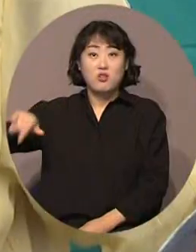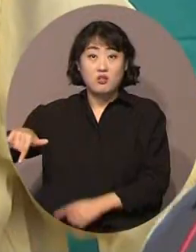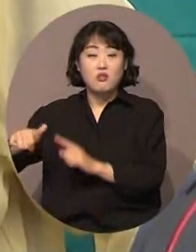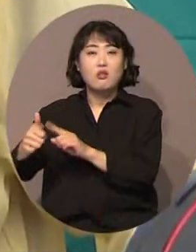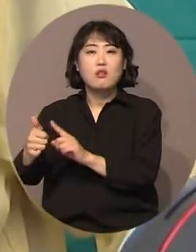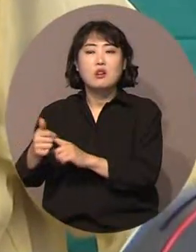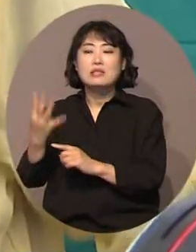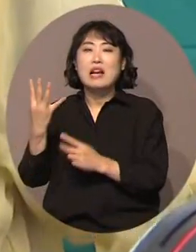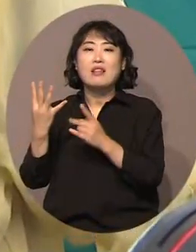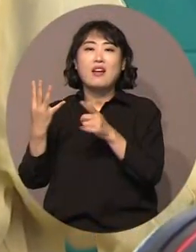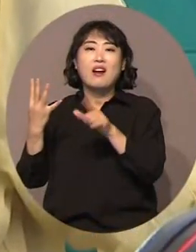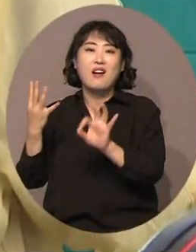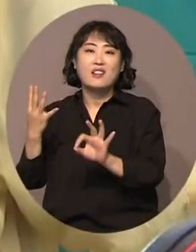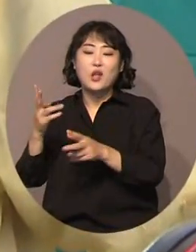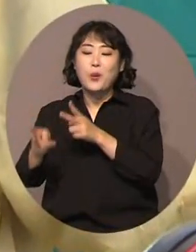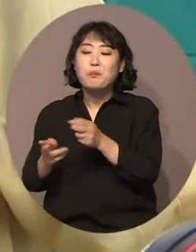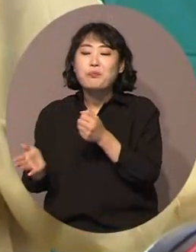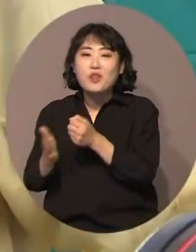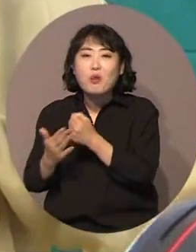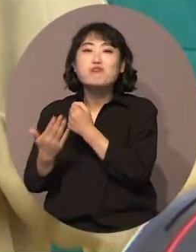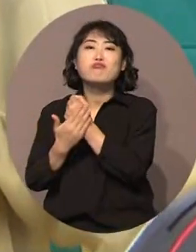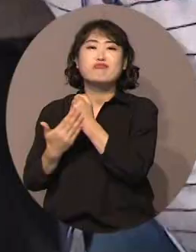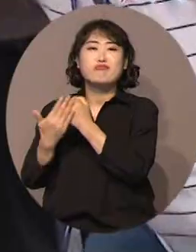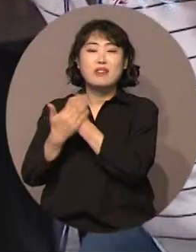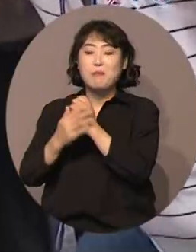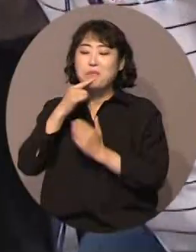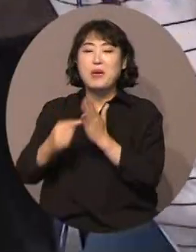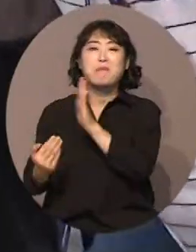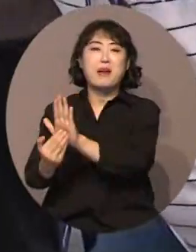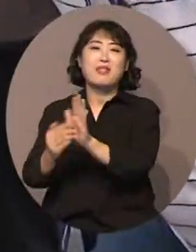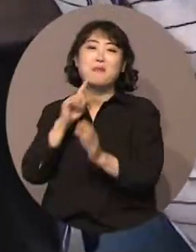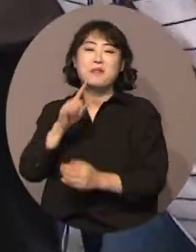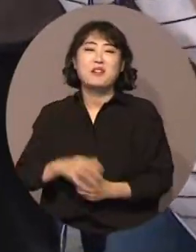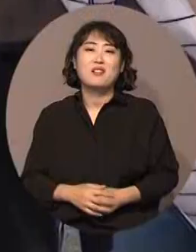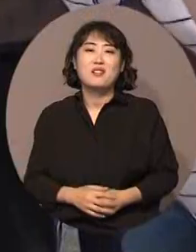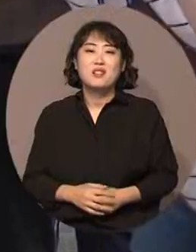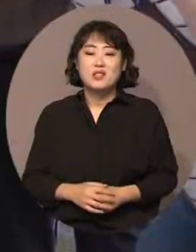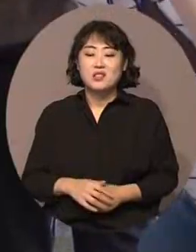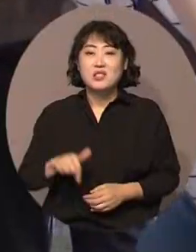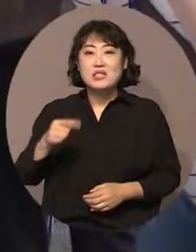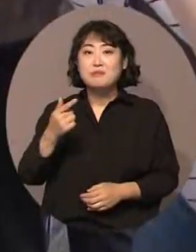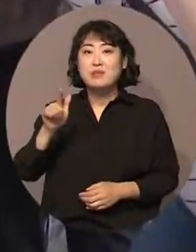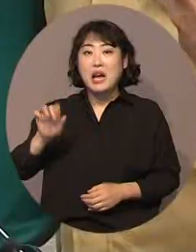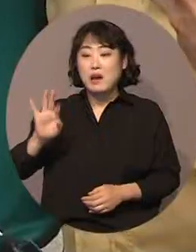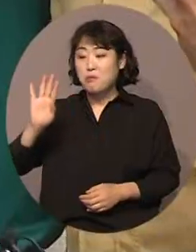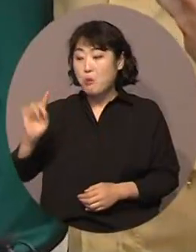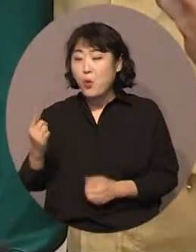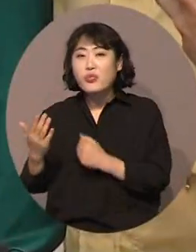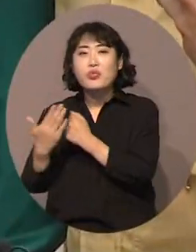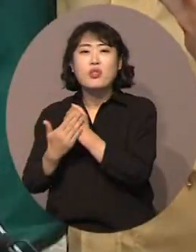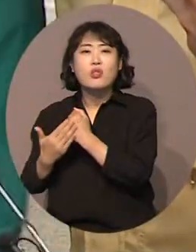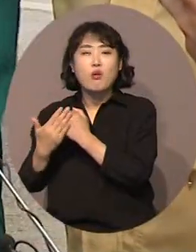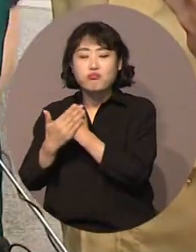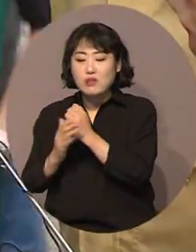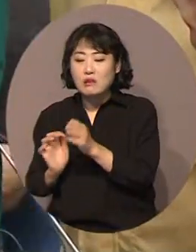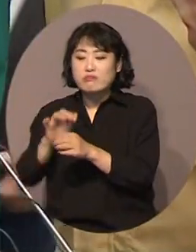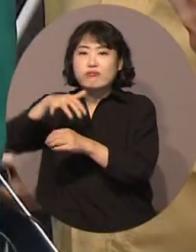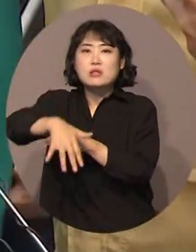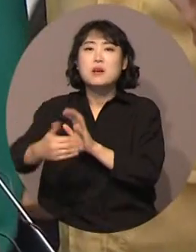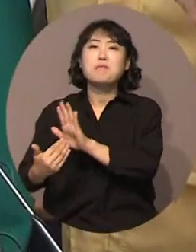더 큰 피해를 막았다고 말했습니다 금강고로 물 그릇을 크게 만들어 놓은 덕에 금강이 범람하는